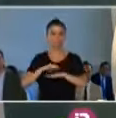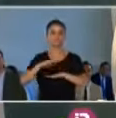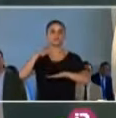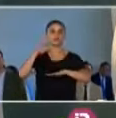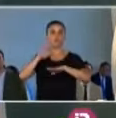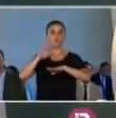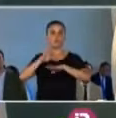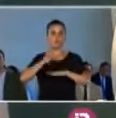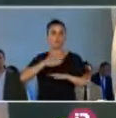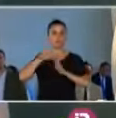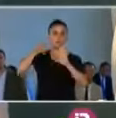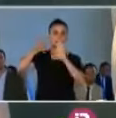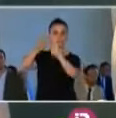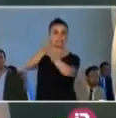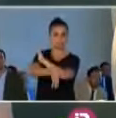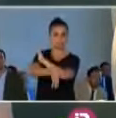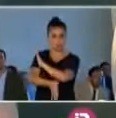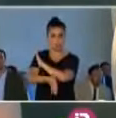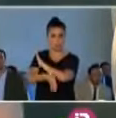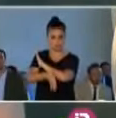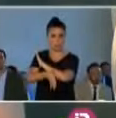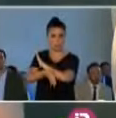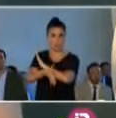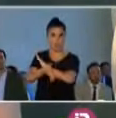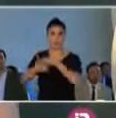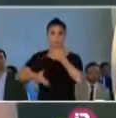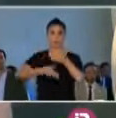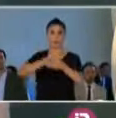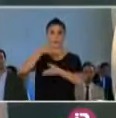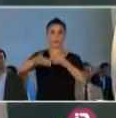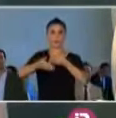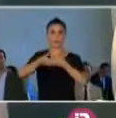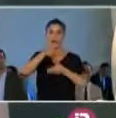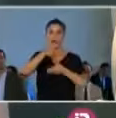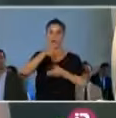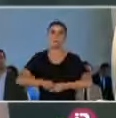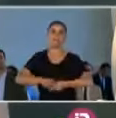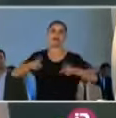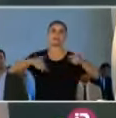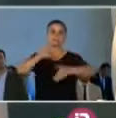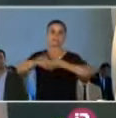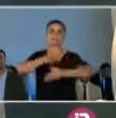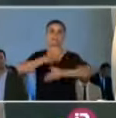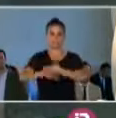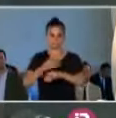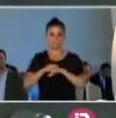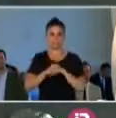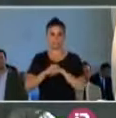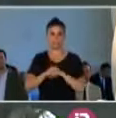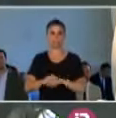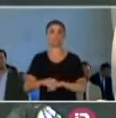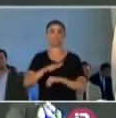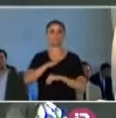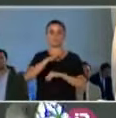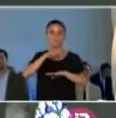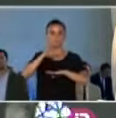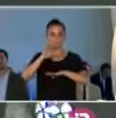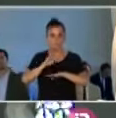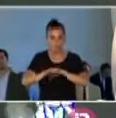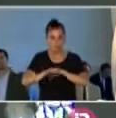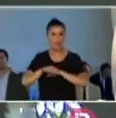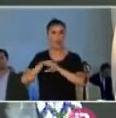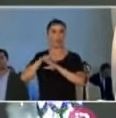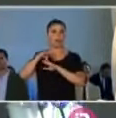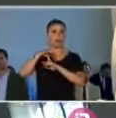nostra història només hem avançat quan ho hem fet plegats. perquè cada impuls que surti de la determinació